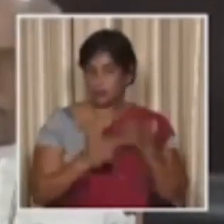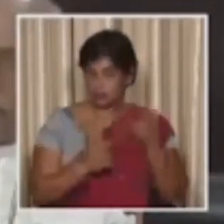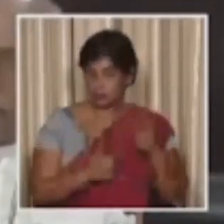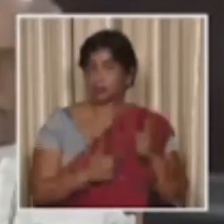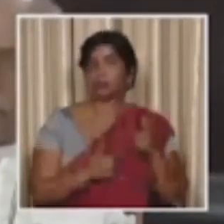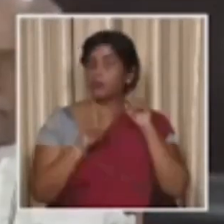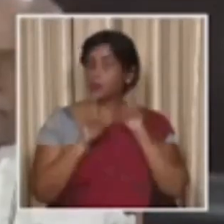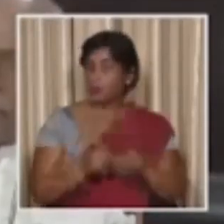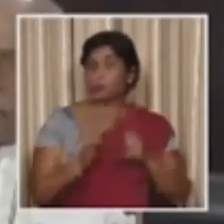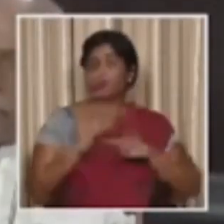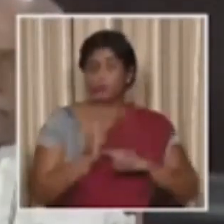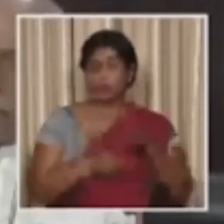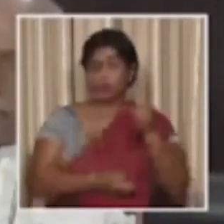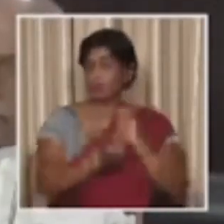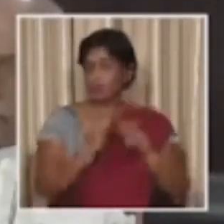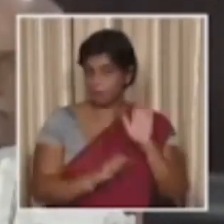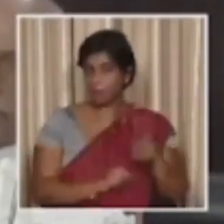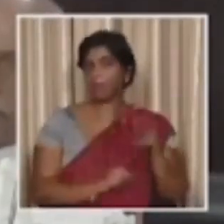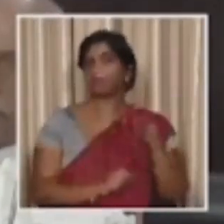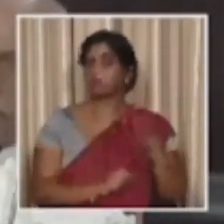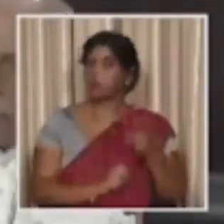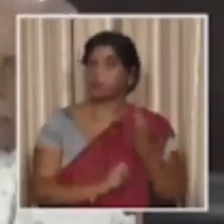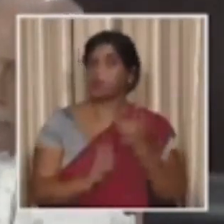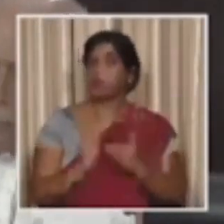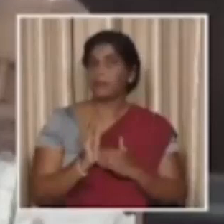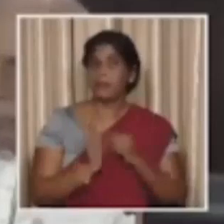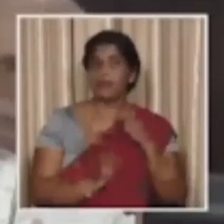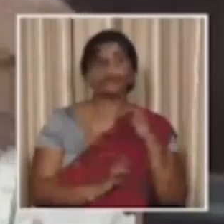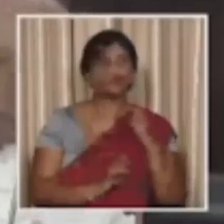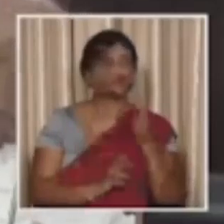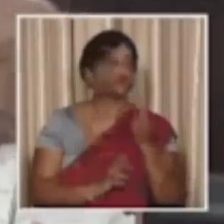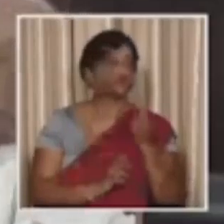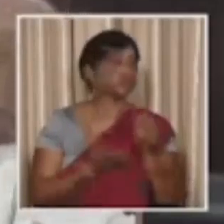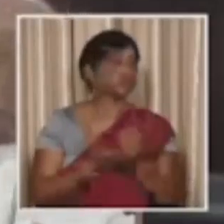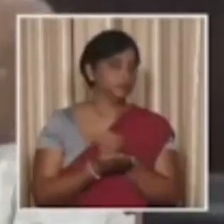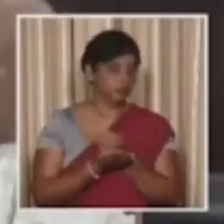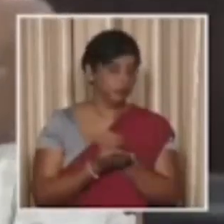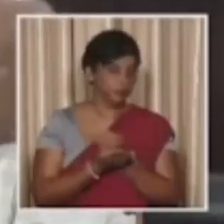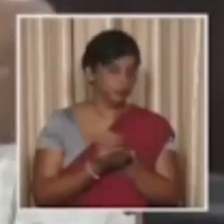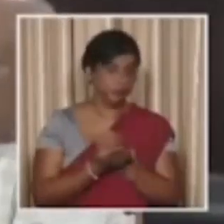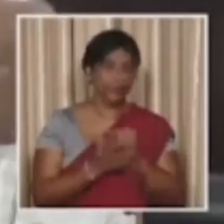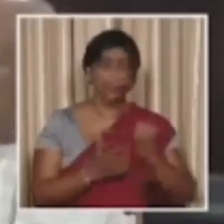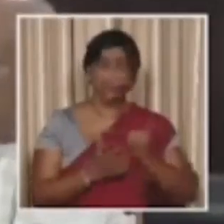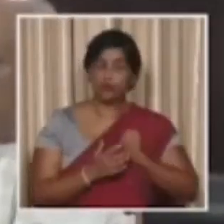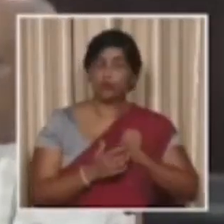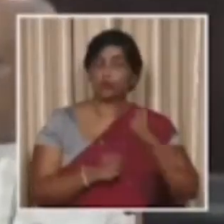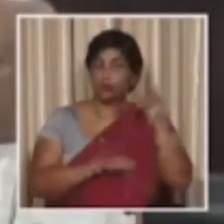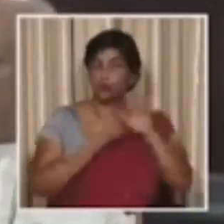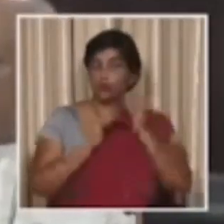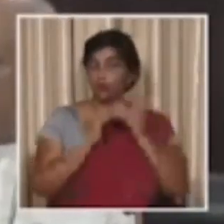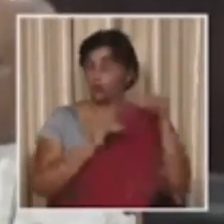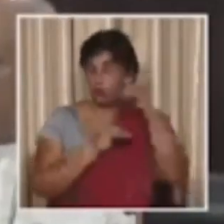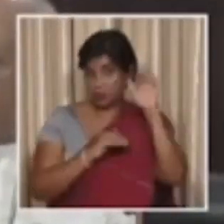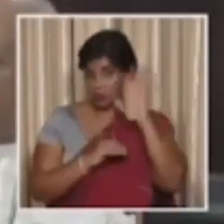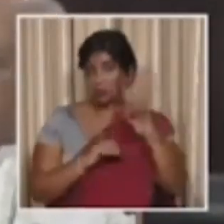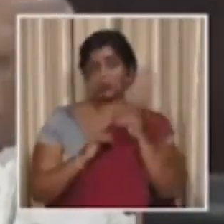සඳහාත් ඊට අවශ්‍ය උපකරණ මිලදී ගැනීම සඳහාත් රුපියල් මිලියන 300ක මුදලක් වෙන් කරනවා වෛද්‍ය නිලධාරීන් සඳහා උසස්